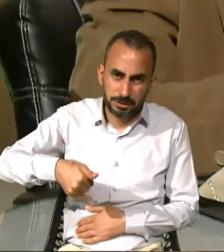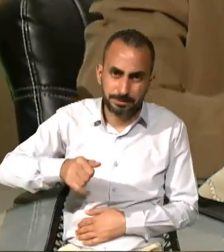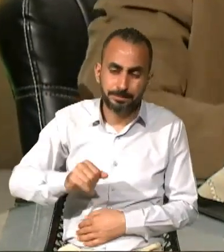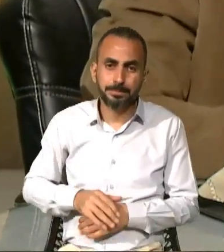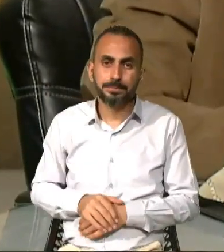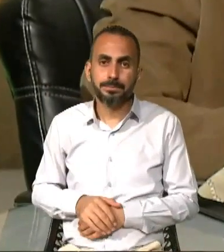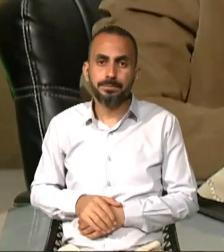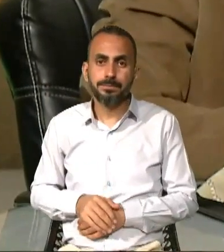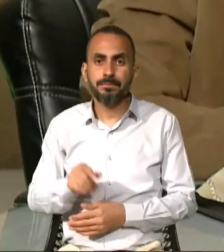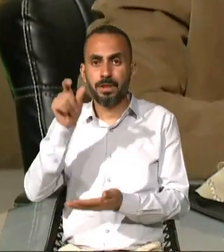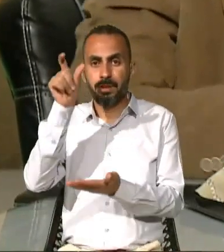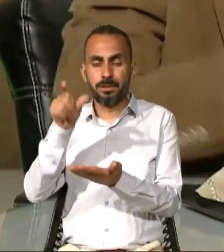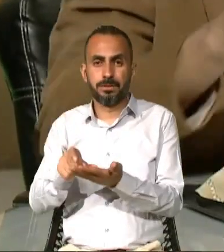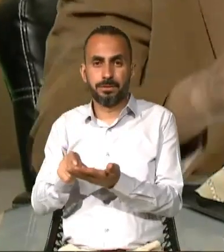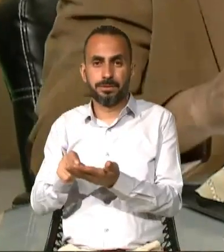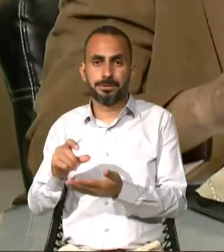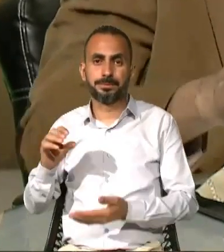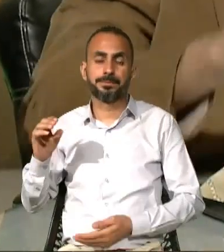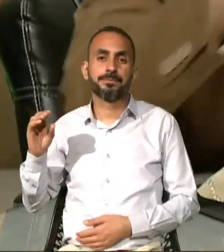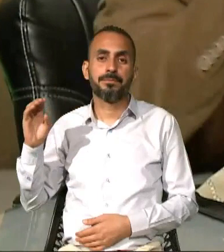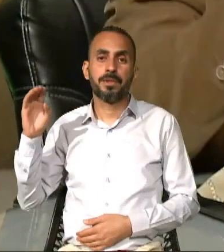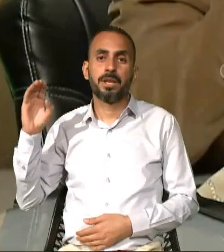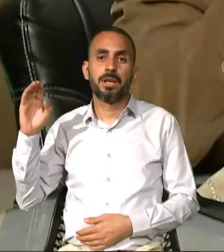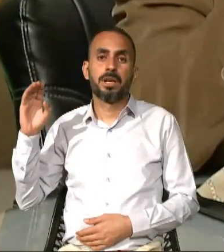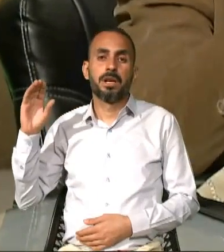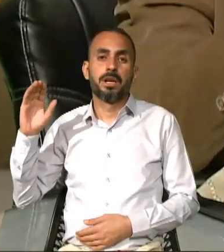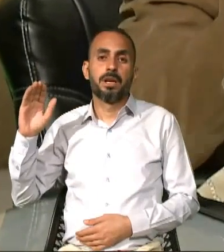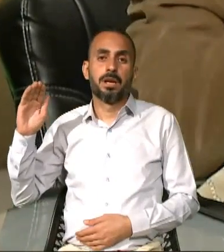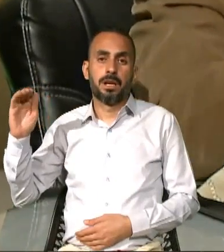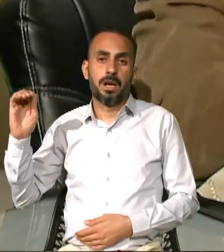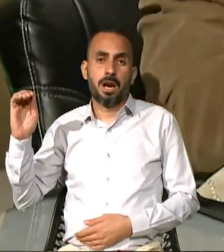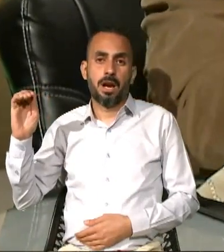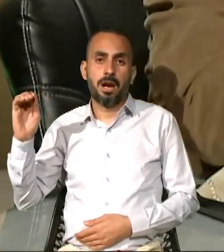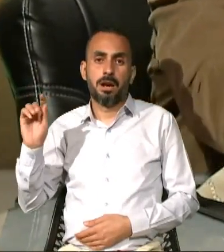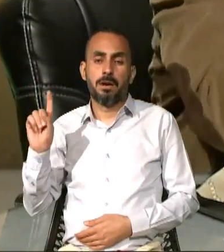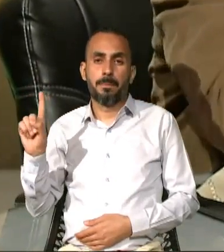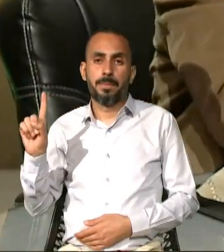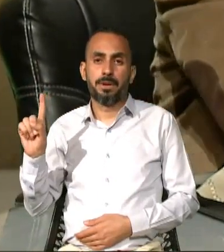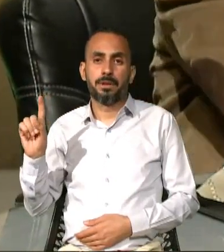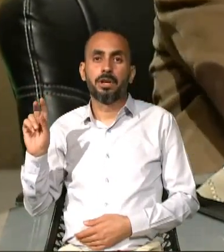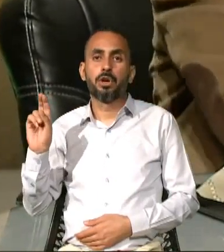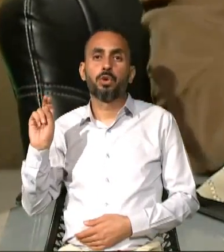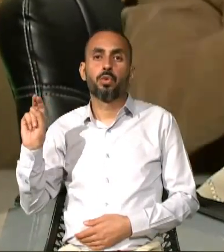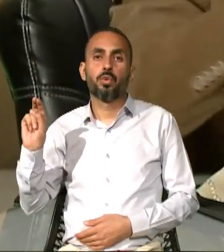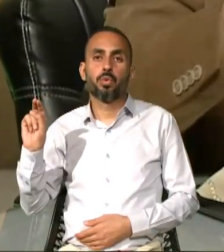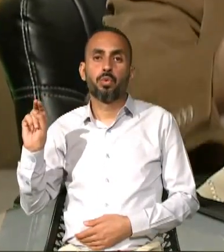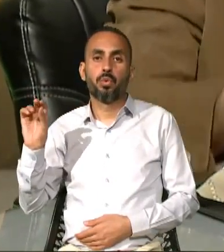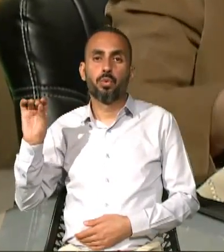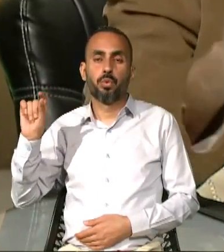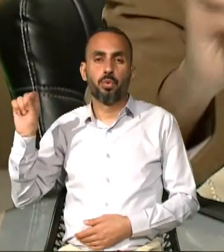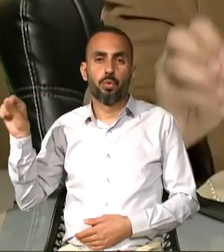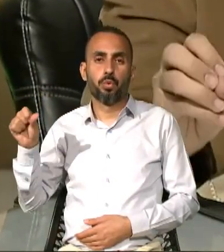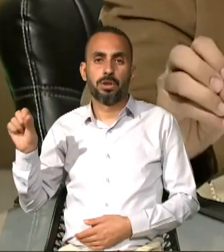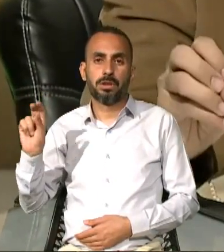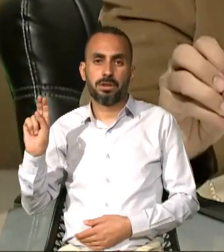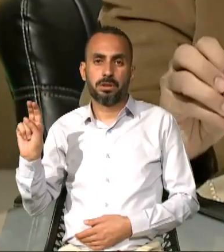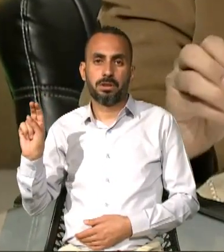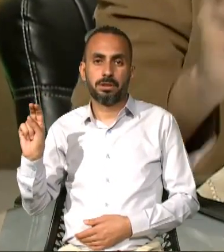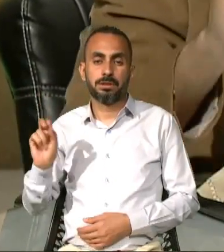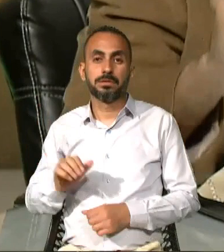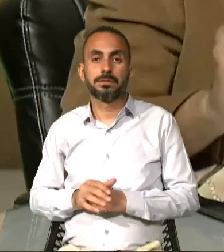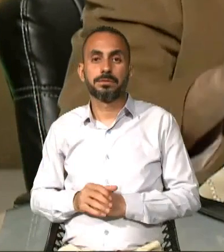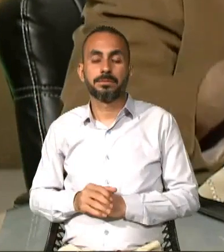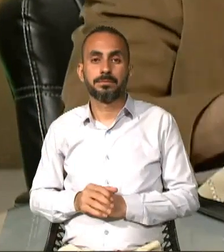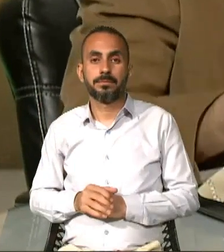سفر حبقوق أصح واحد الكتاب المقدس بيقول في قلب حبقوق صارت حيرة عظيمة لما الكلدانيين جم على شعب الرب.